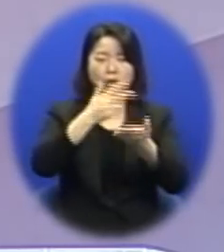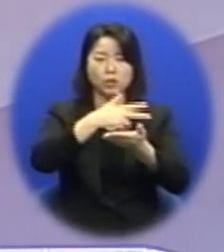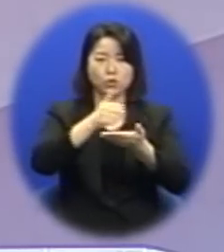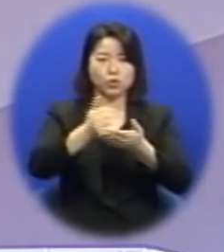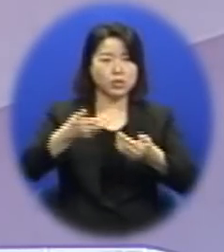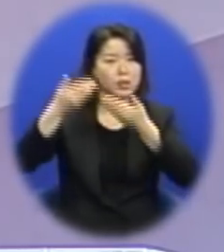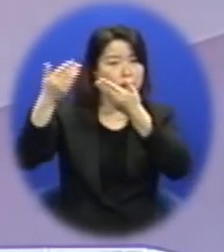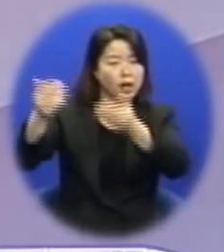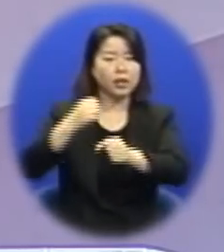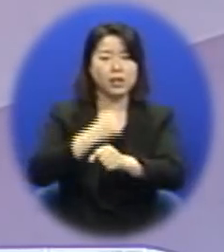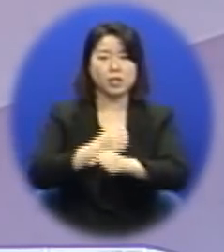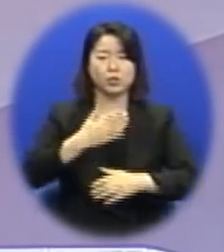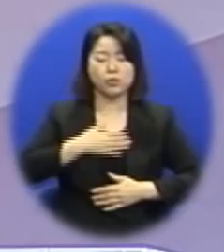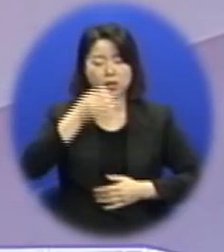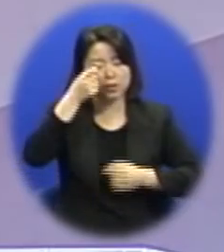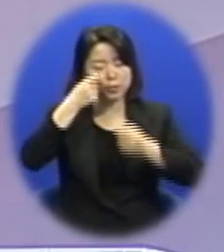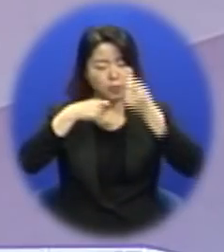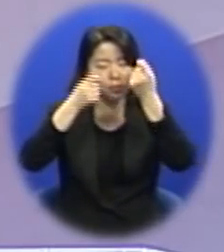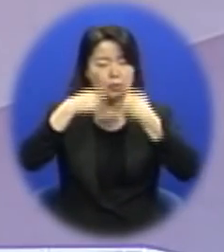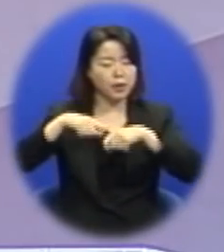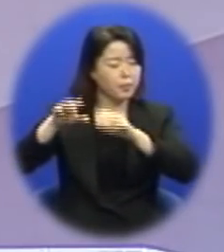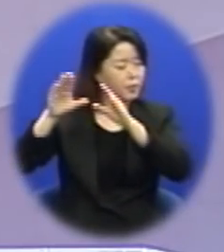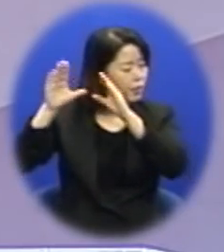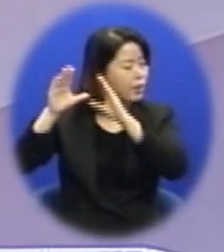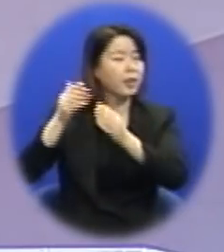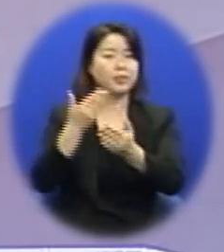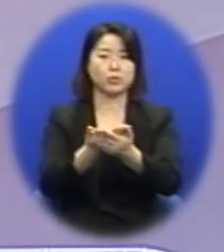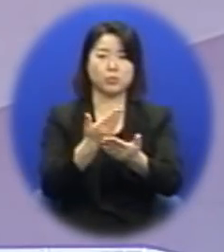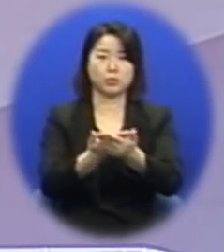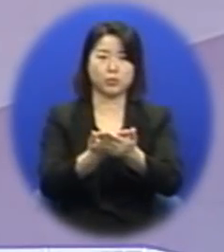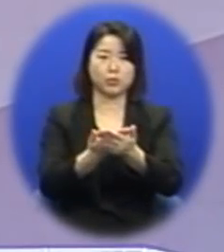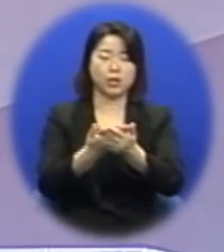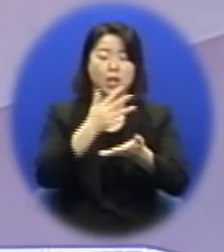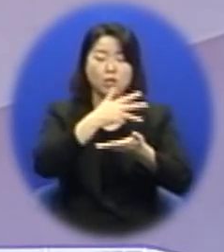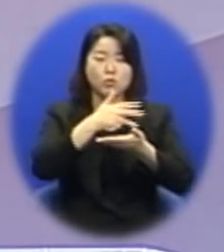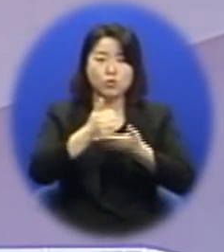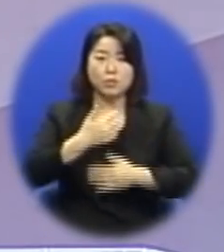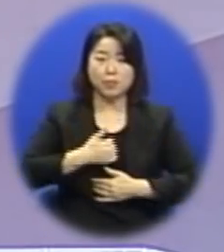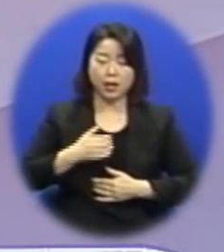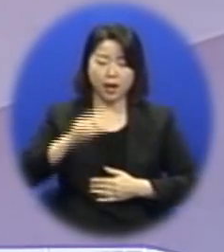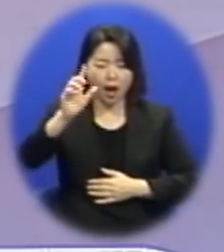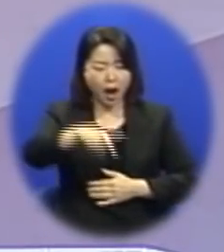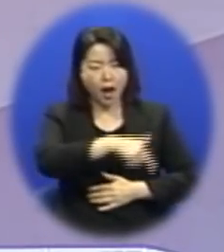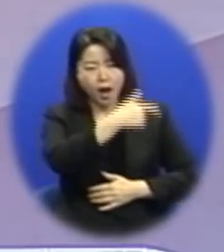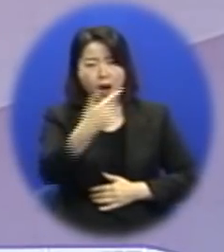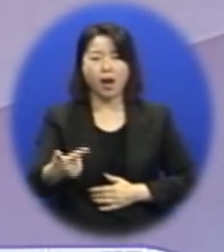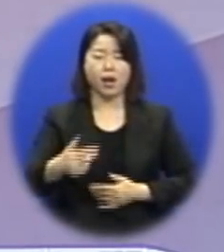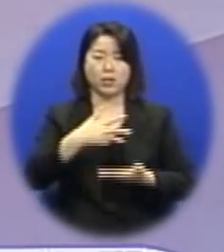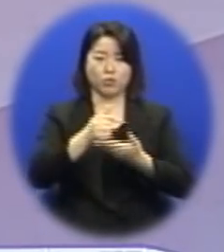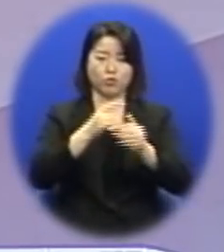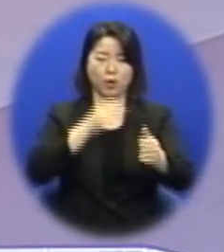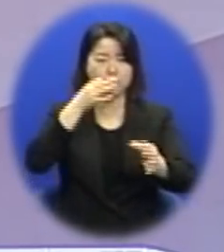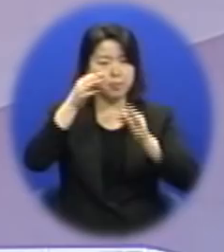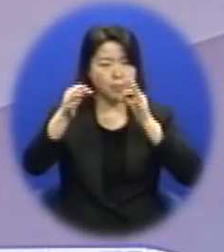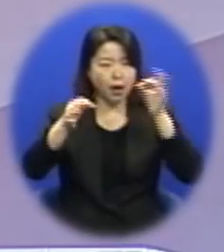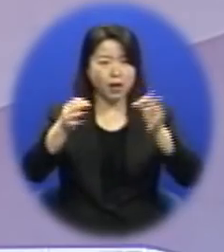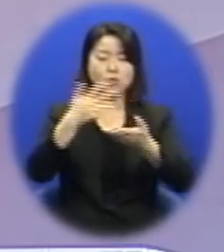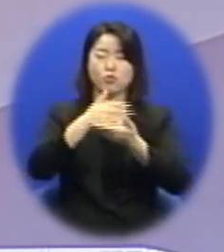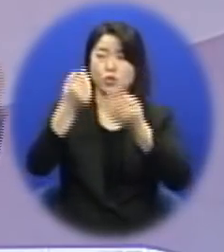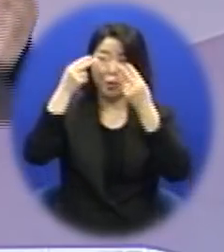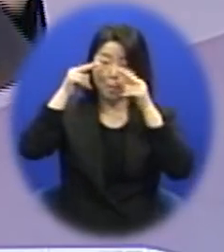내 울부짖음에 귀를 기울여 주십시오 절에 주님 정일 주님께 부르짖으며 주님을